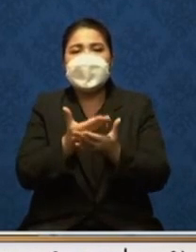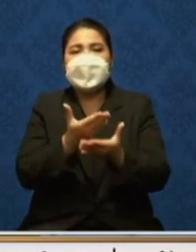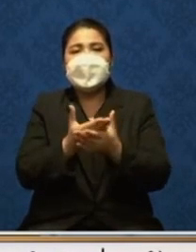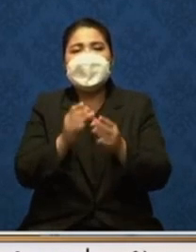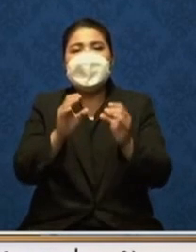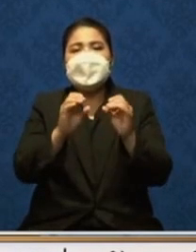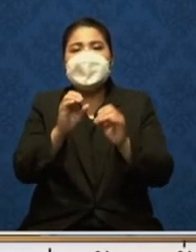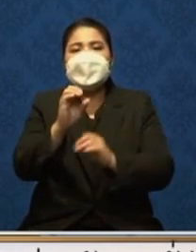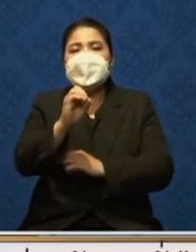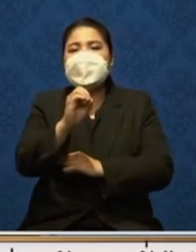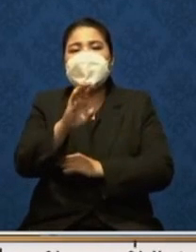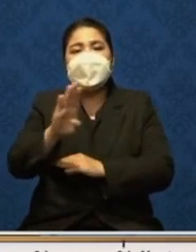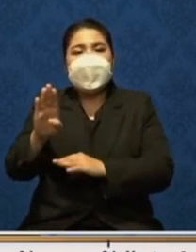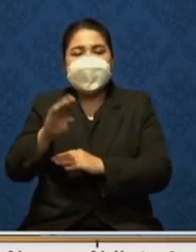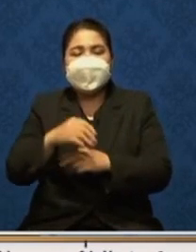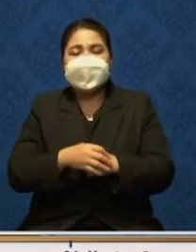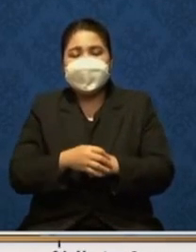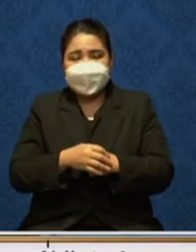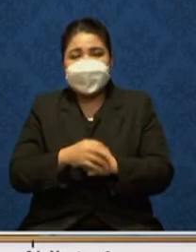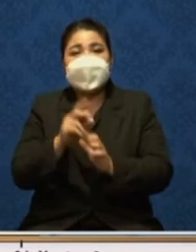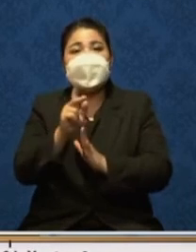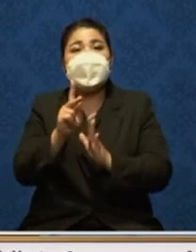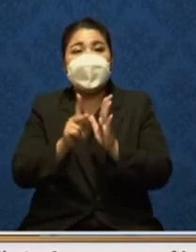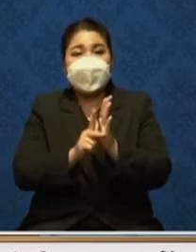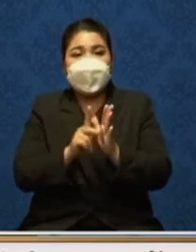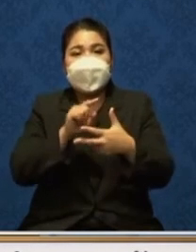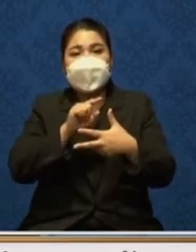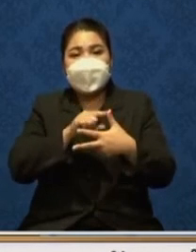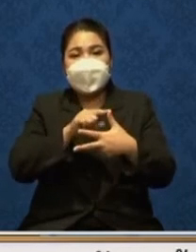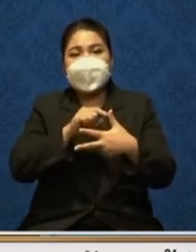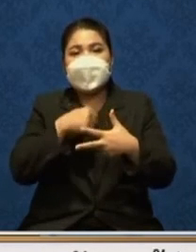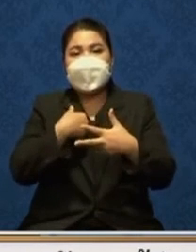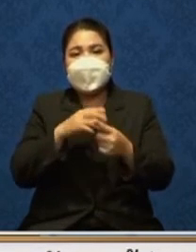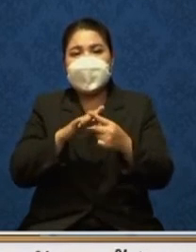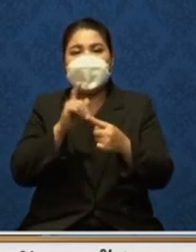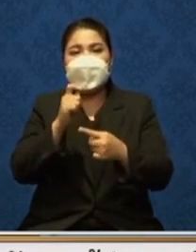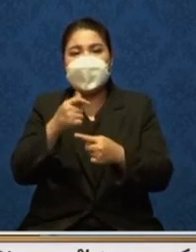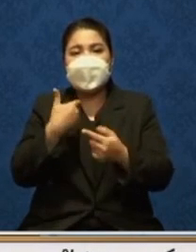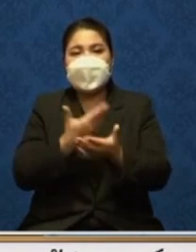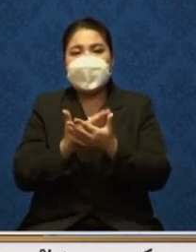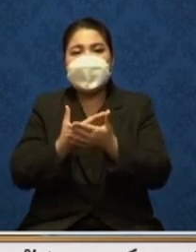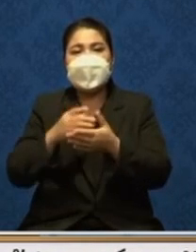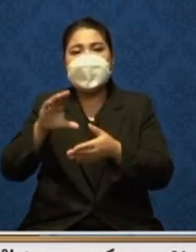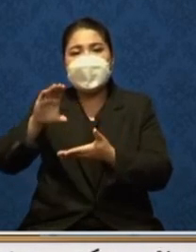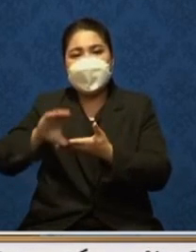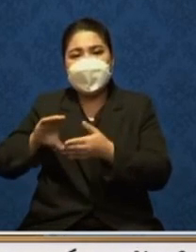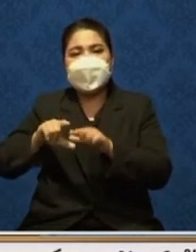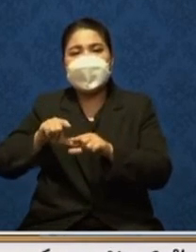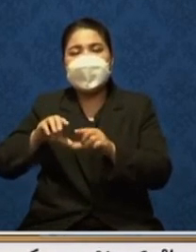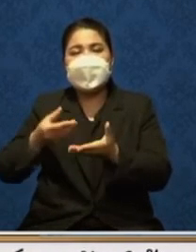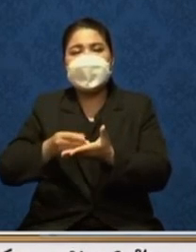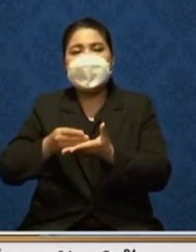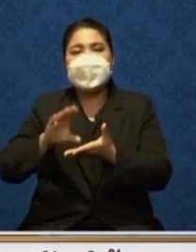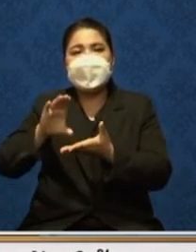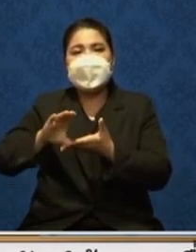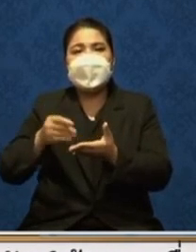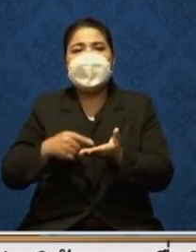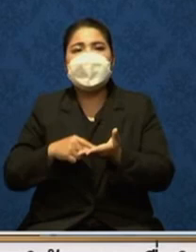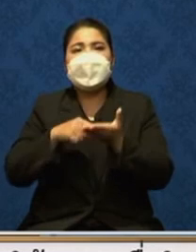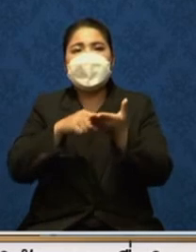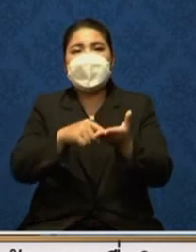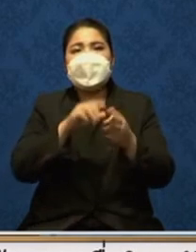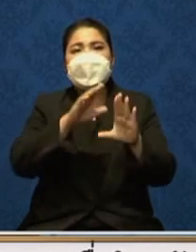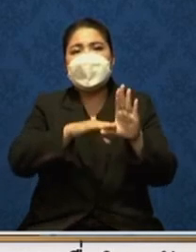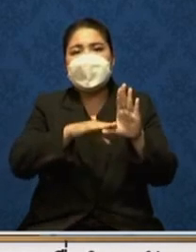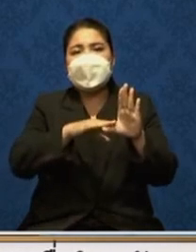เปกรณีนี้ครั ตามกฎหมายใน A จะตองยื่นส่วที่ต่ำกวดทุนก็คือจำน 120 ล้านนะครับซึคิทนจทธเบียร